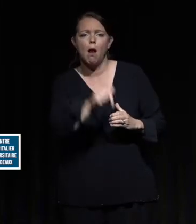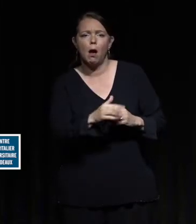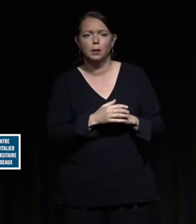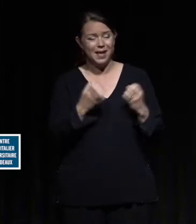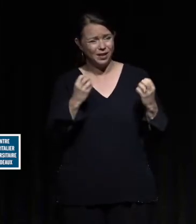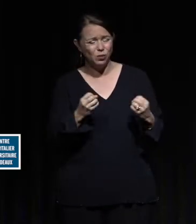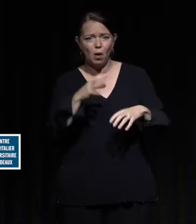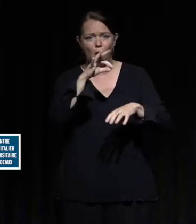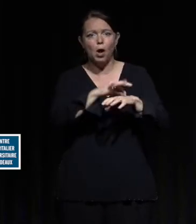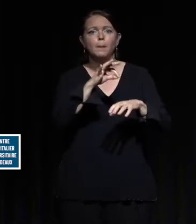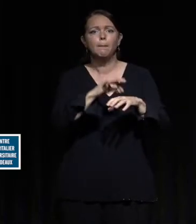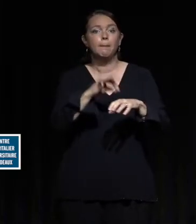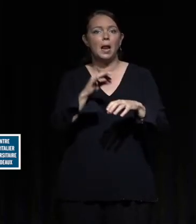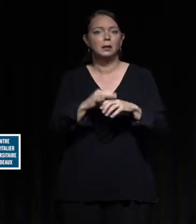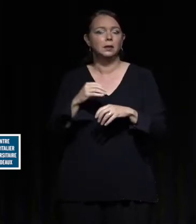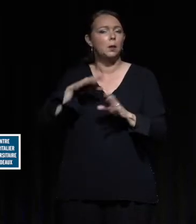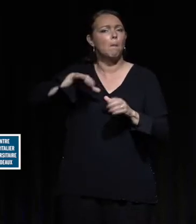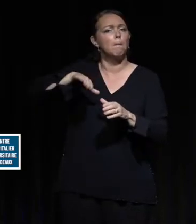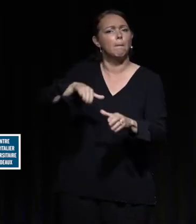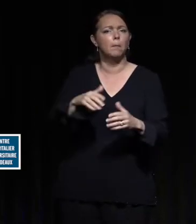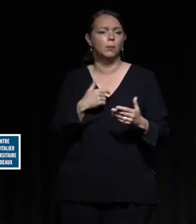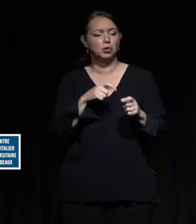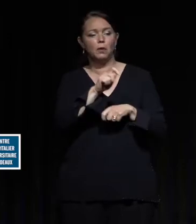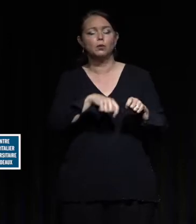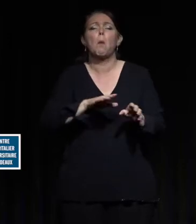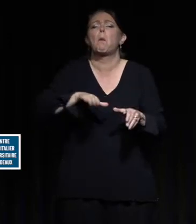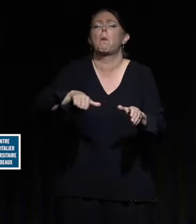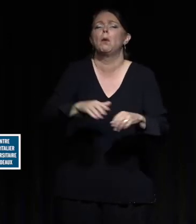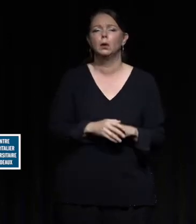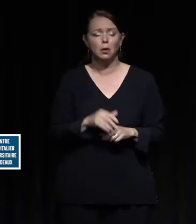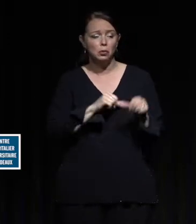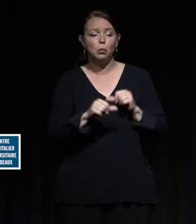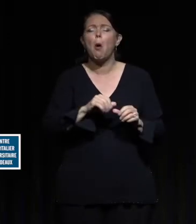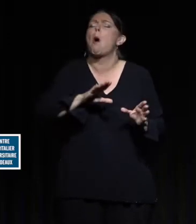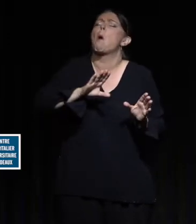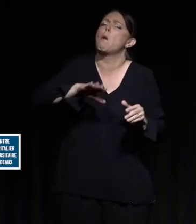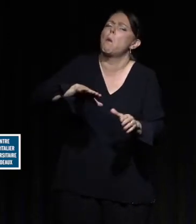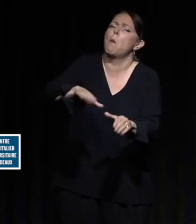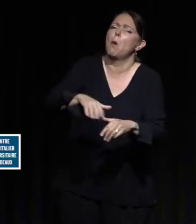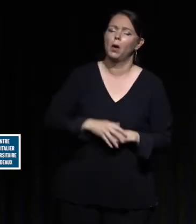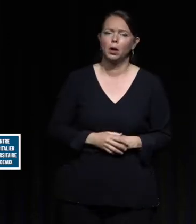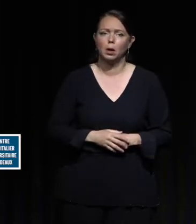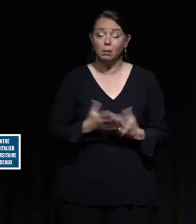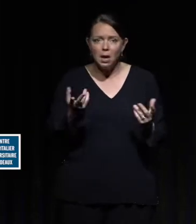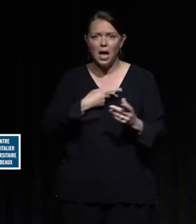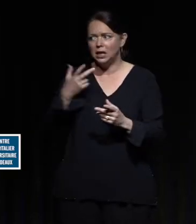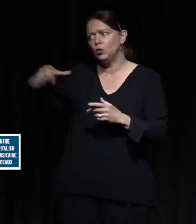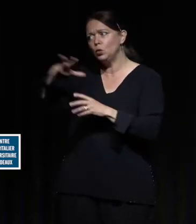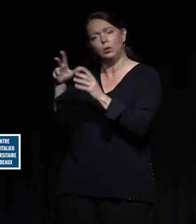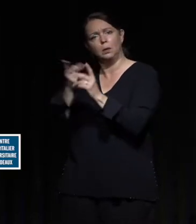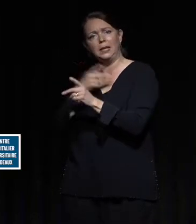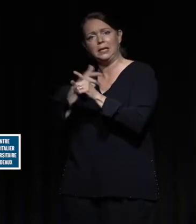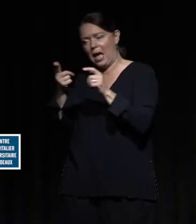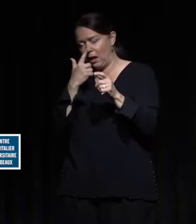été sous-médiatisée, a été sous-évaluée, la douleur a été banalisée, et les études médicales ont montré qu'il y avait un